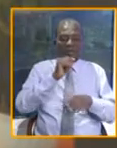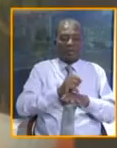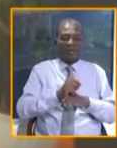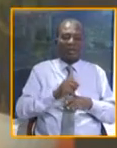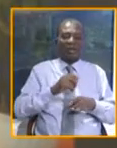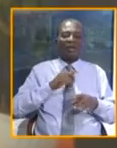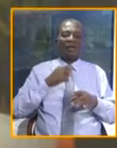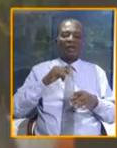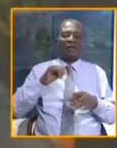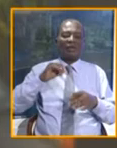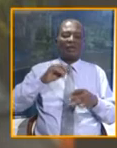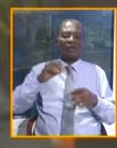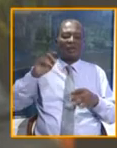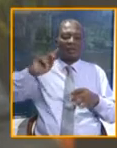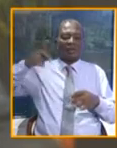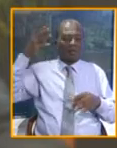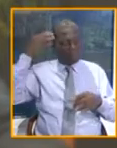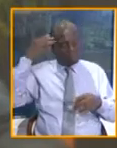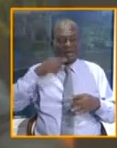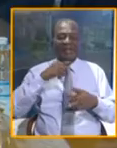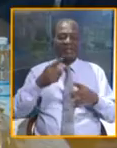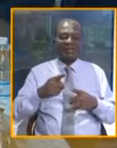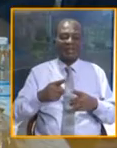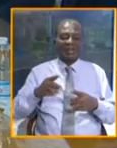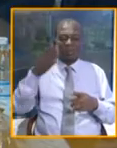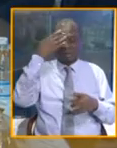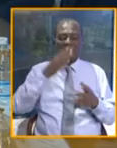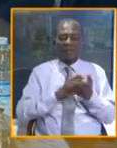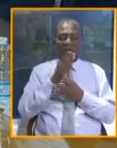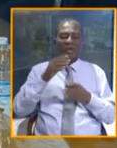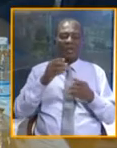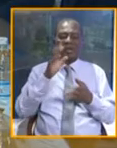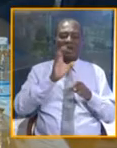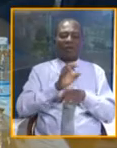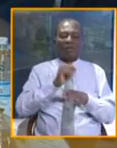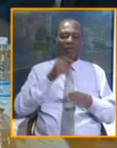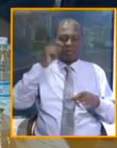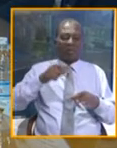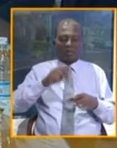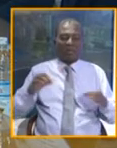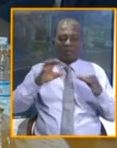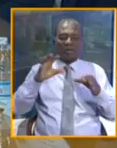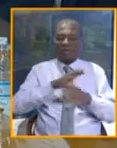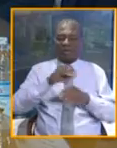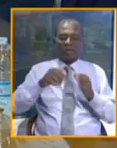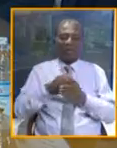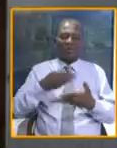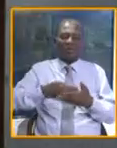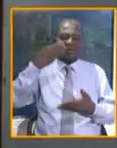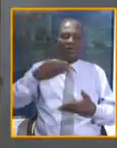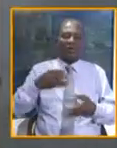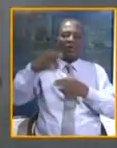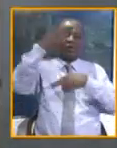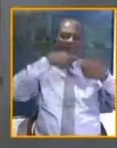Patrick a exprimé au vice-président de l'institution mondiale, qui connaît bien la Côte d'Ivoire, le besoin d'affiner ce portefeuille.